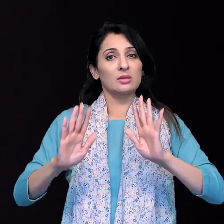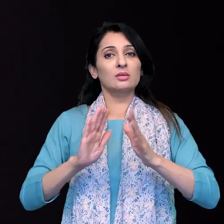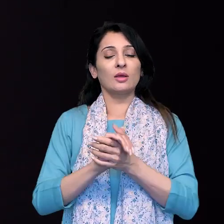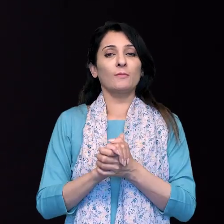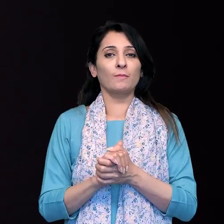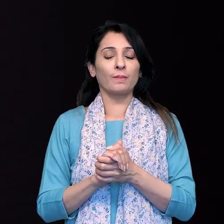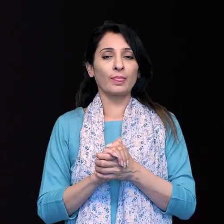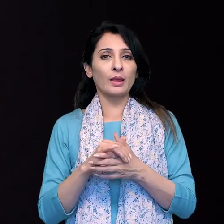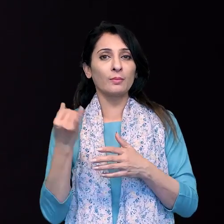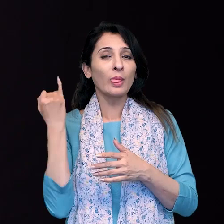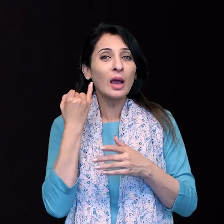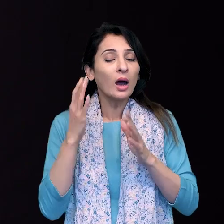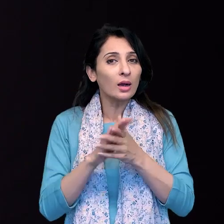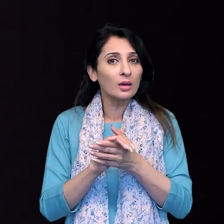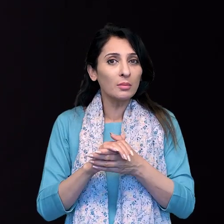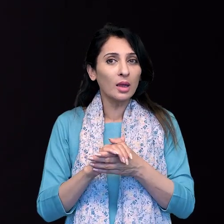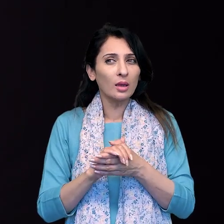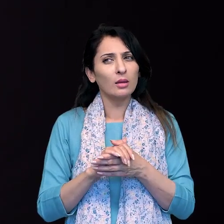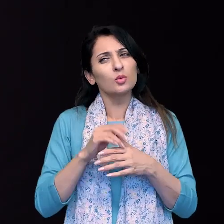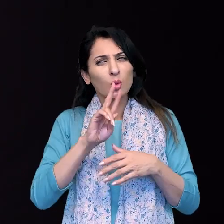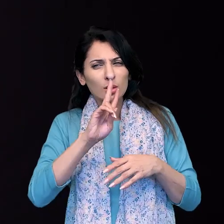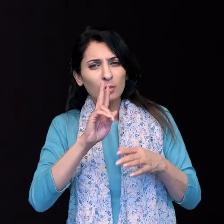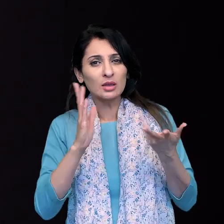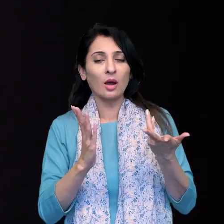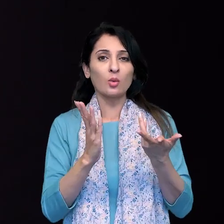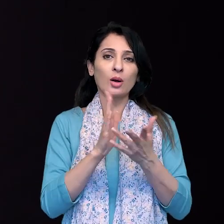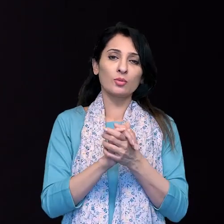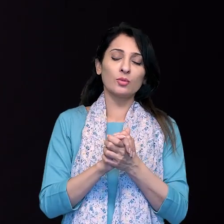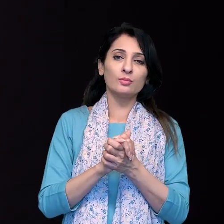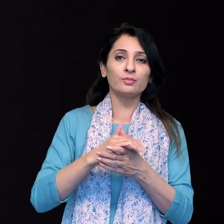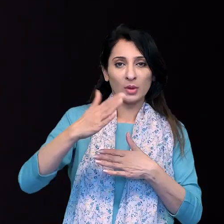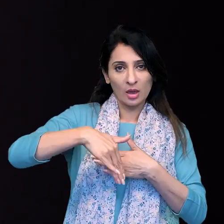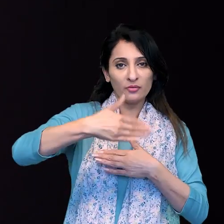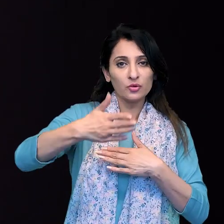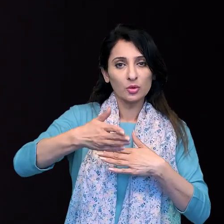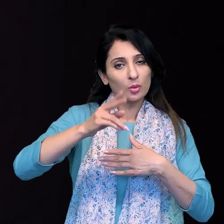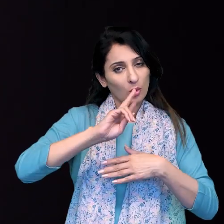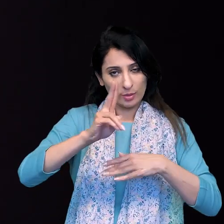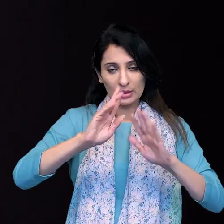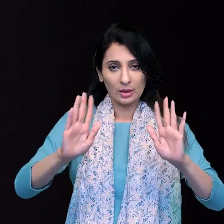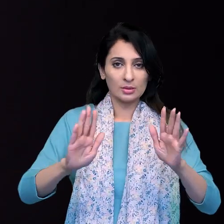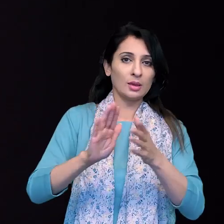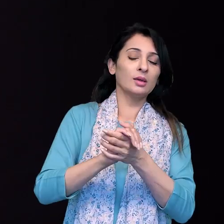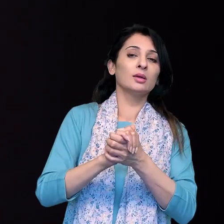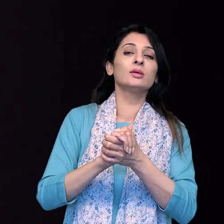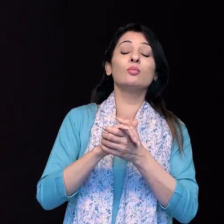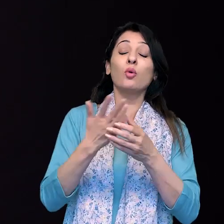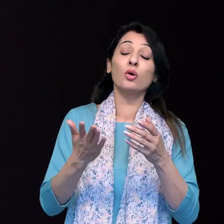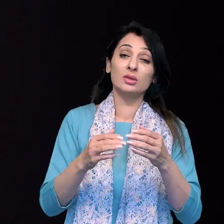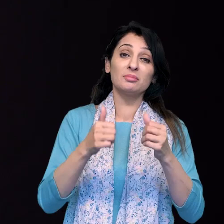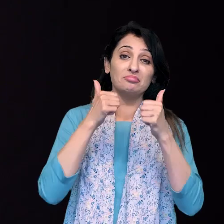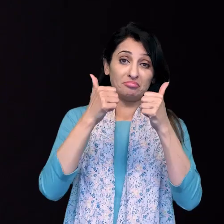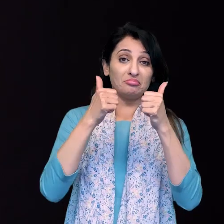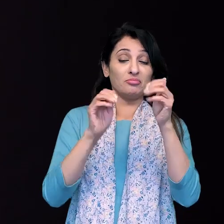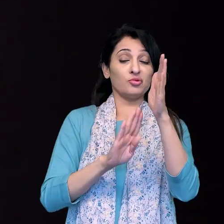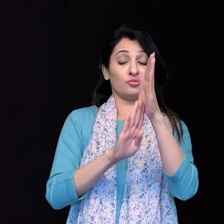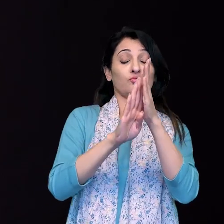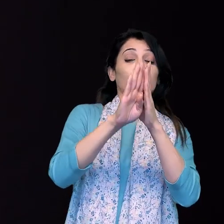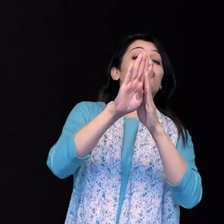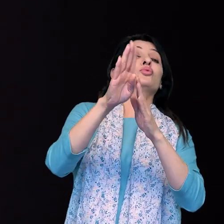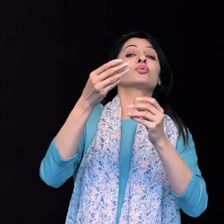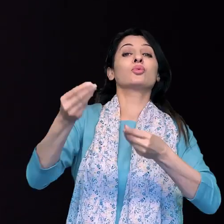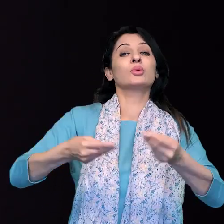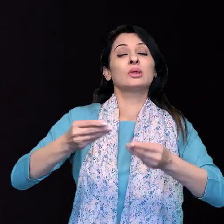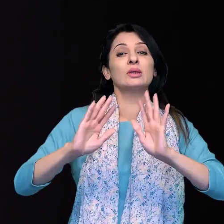ग्लोबली. सो अगर मैं आपको थोड़ा सा शेयर करूँ, थोड़ा सा मैंने फ्यूचर तो आपको बताया, इट हैज़ अ वेरी वेरी